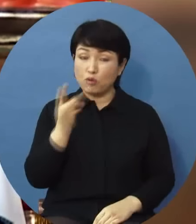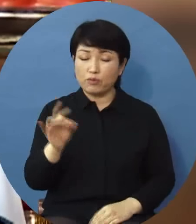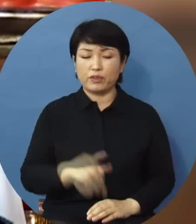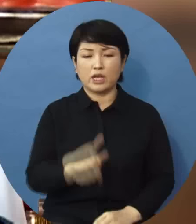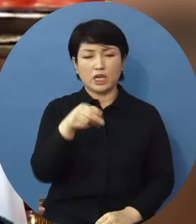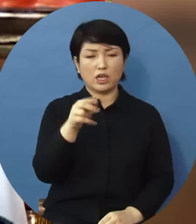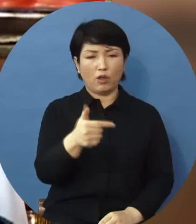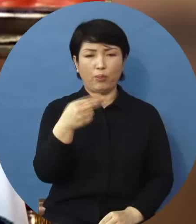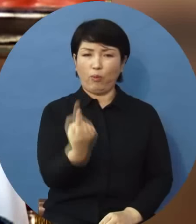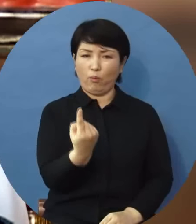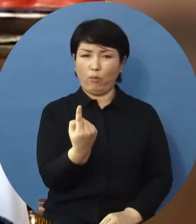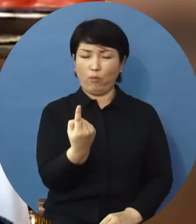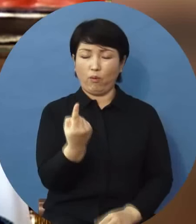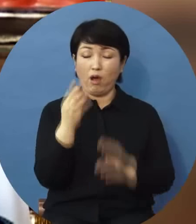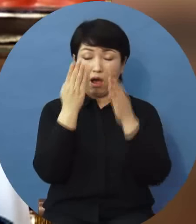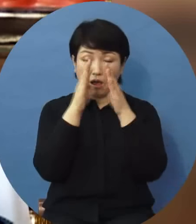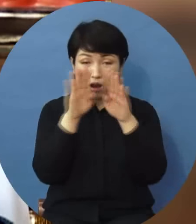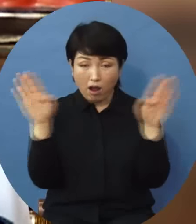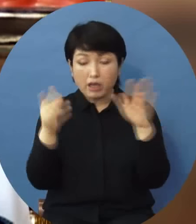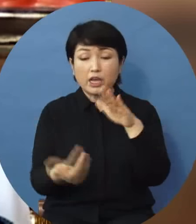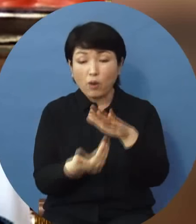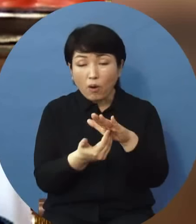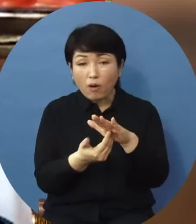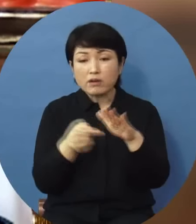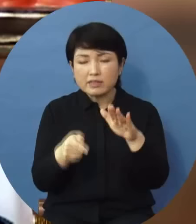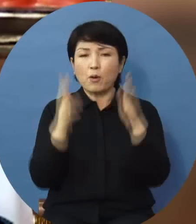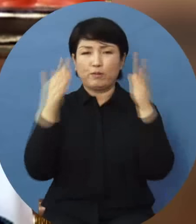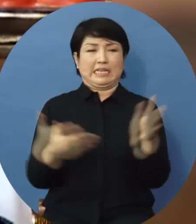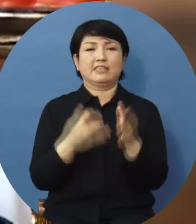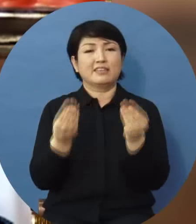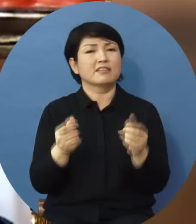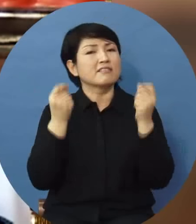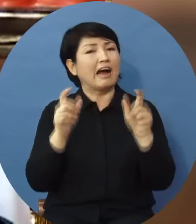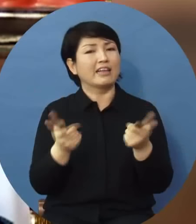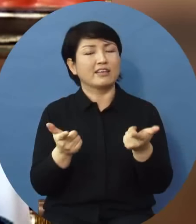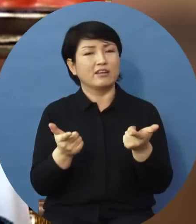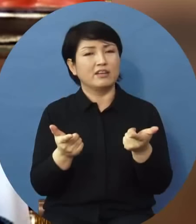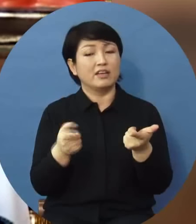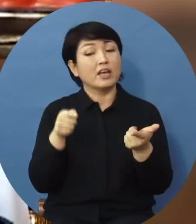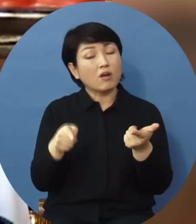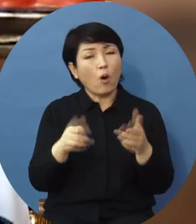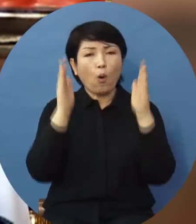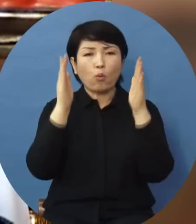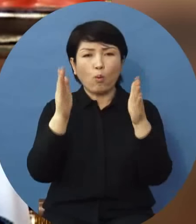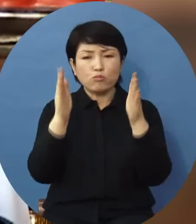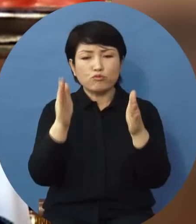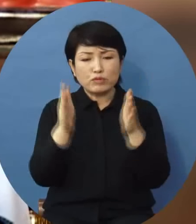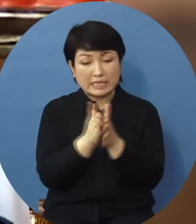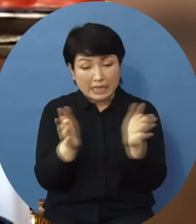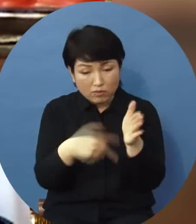물론 이렇게 견도가 열렸다고 해서 공부가 끝난 건 아닙니다. 이것은 공부를 하는데